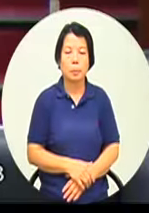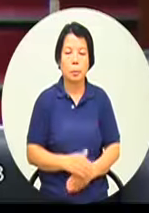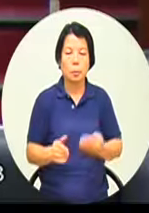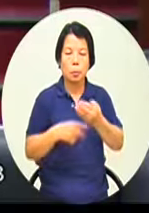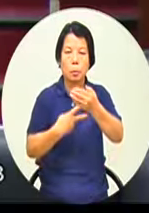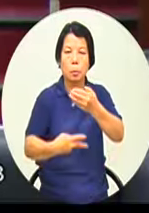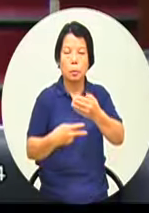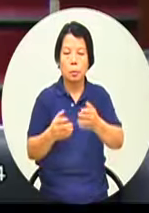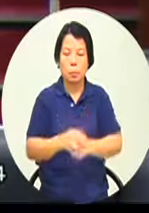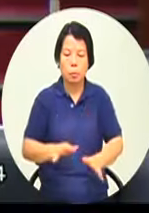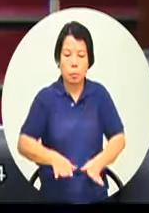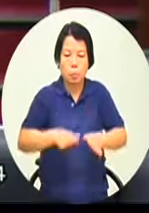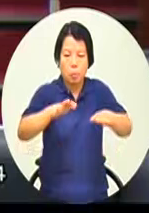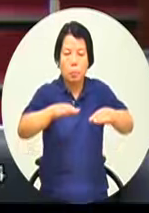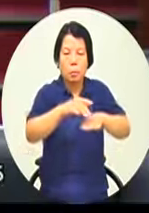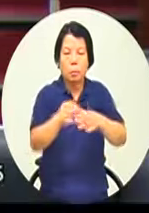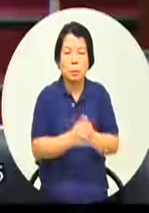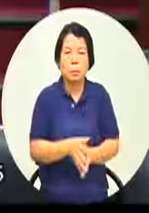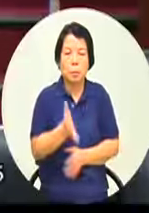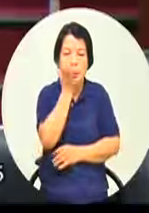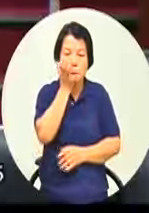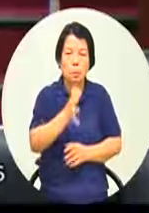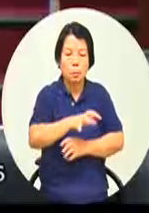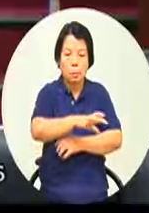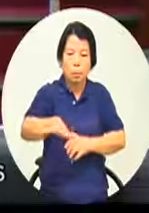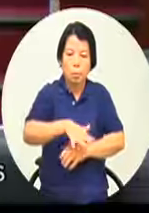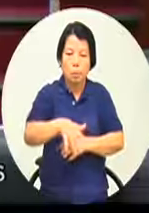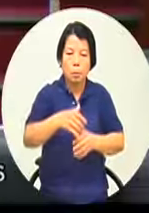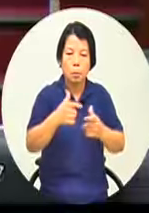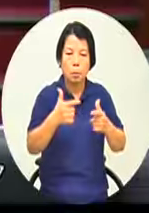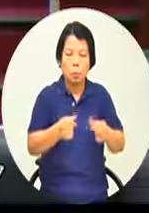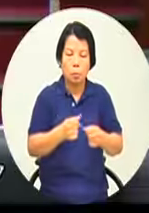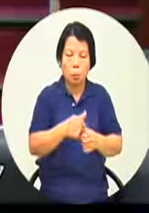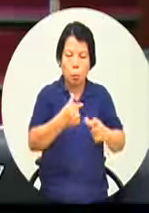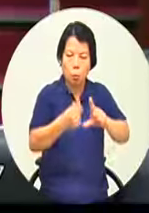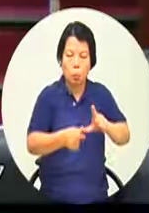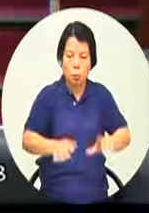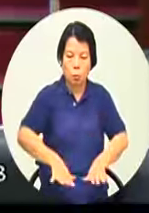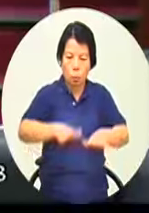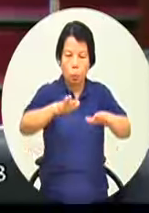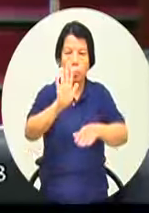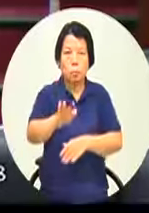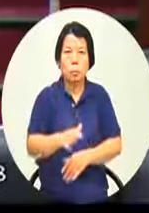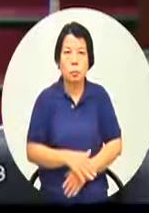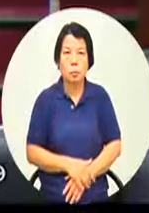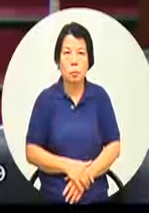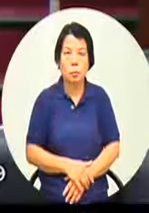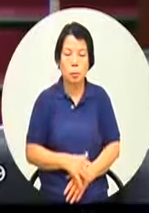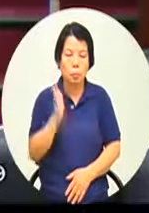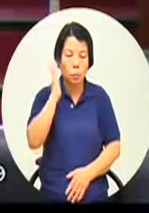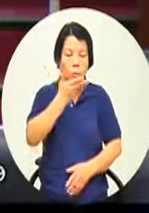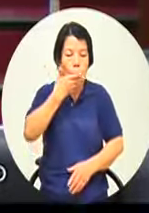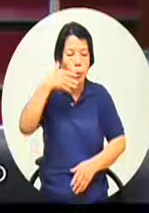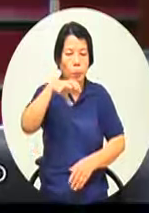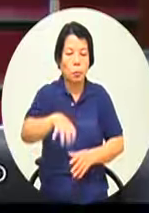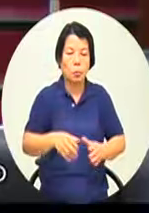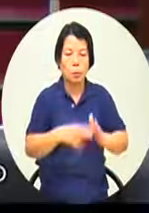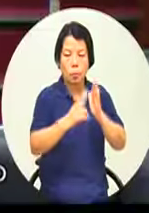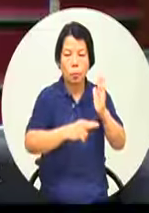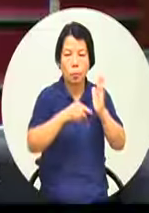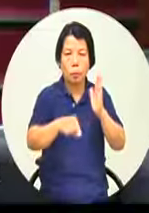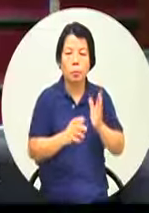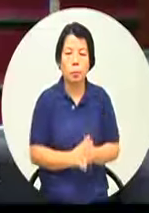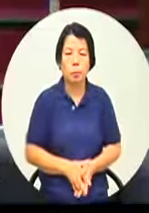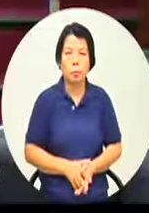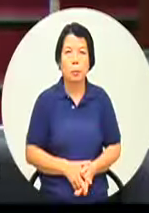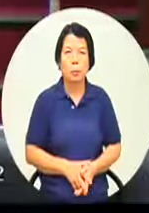9月2号就是淹这样，整个盐城区淹掉。那当然水局也有去做了一些说明，那这个有时间